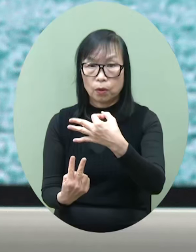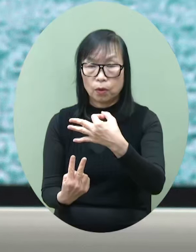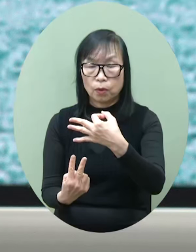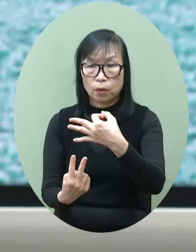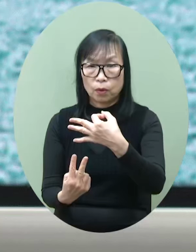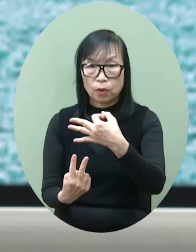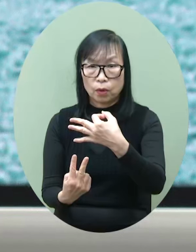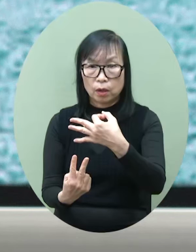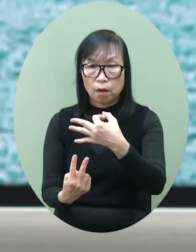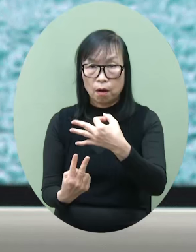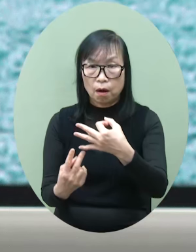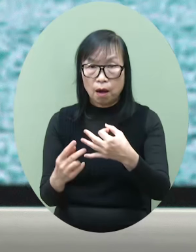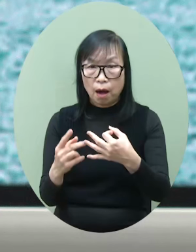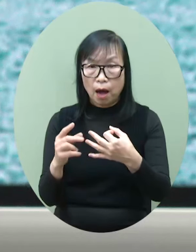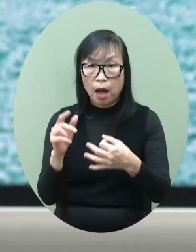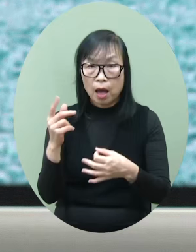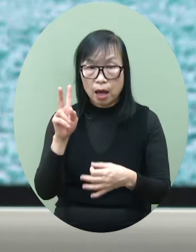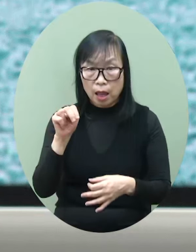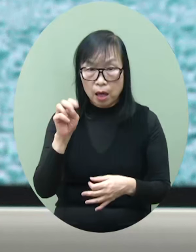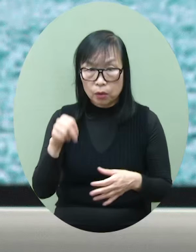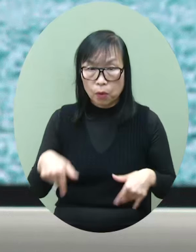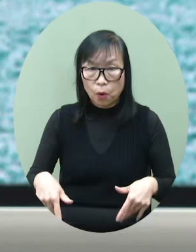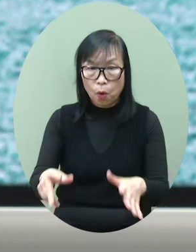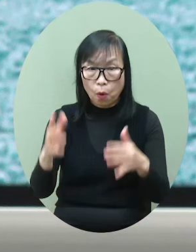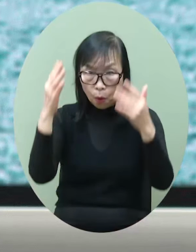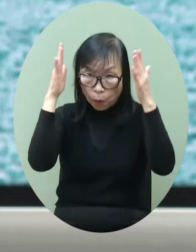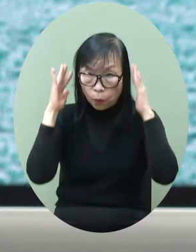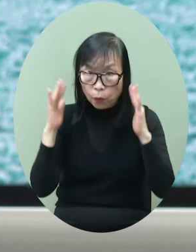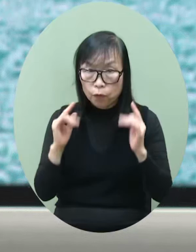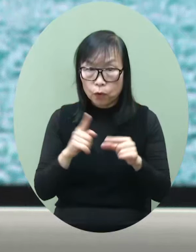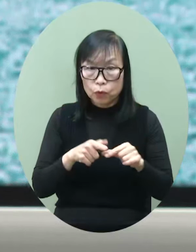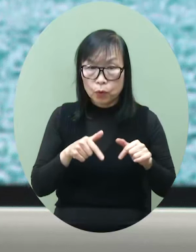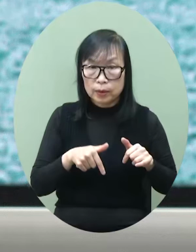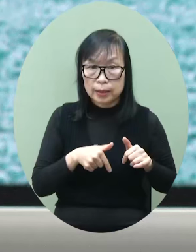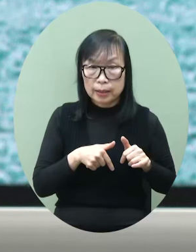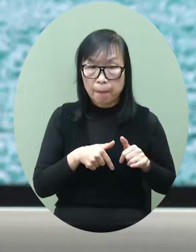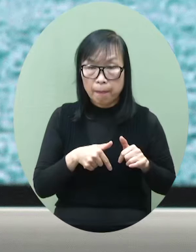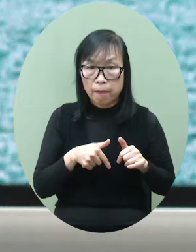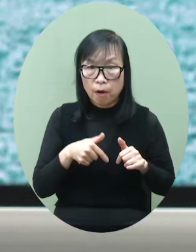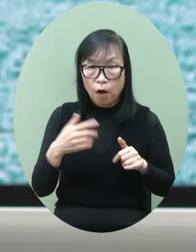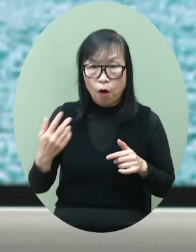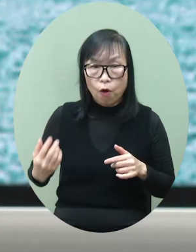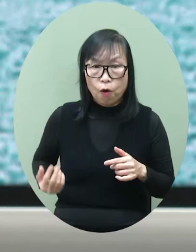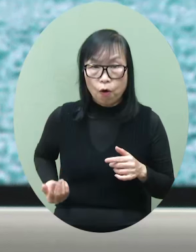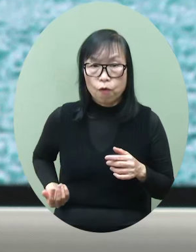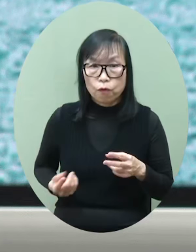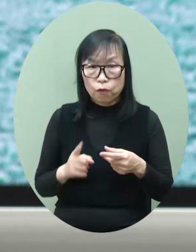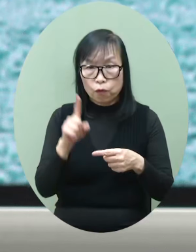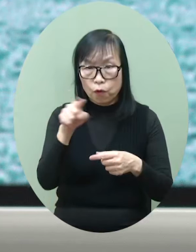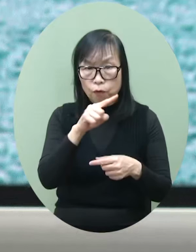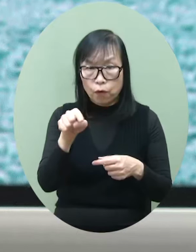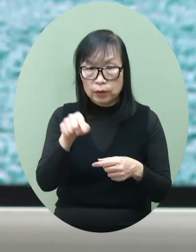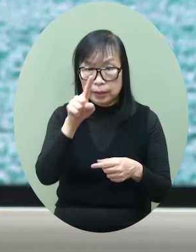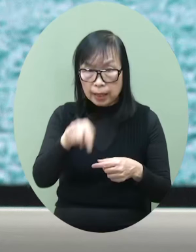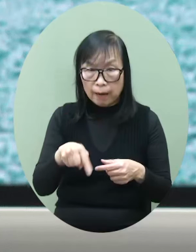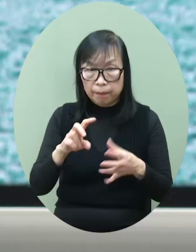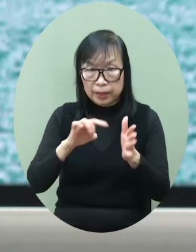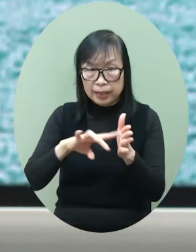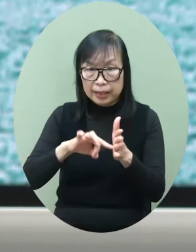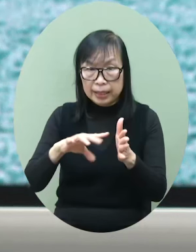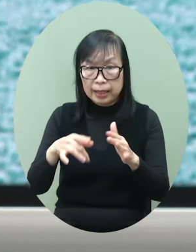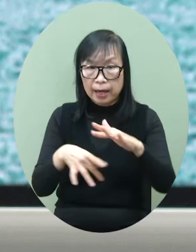彌敦道匯豐中心那裡的封閘電器在那裡上班就是賣電器